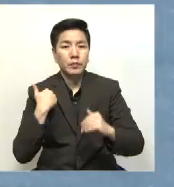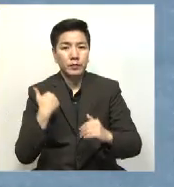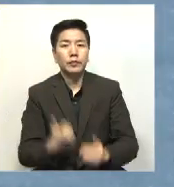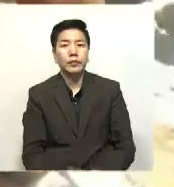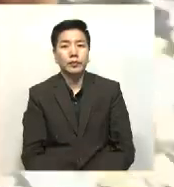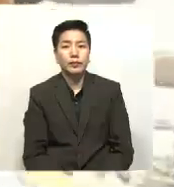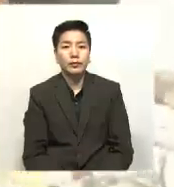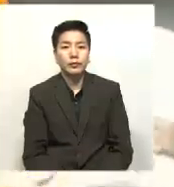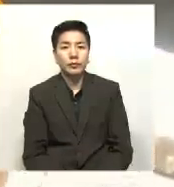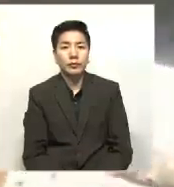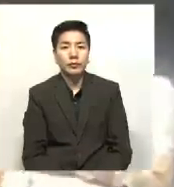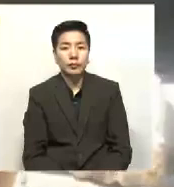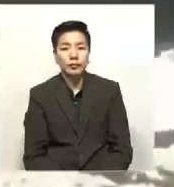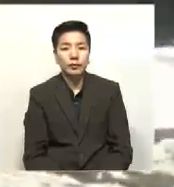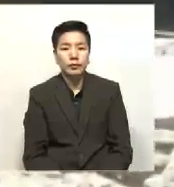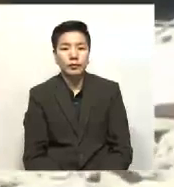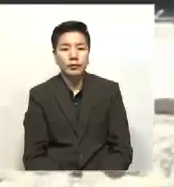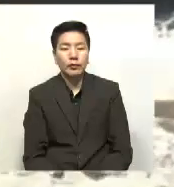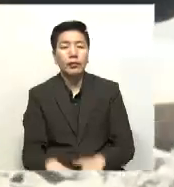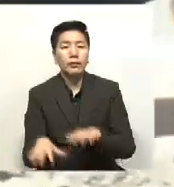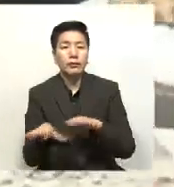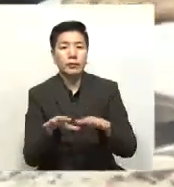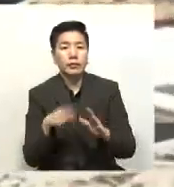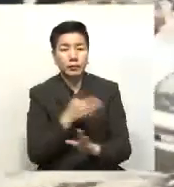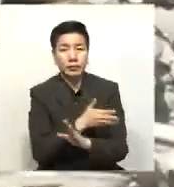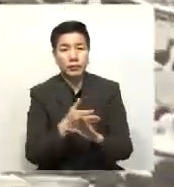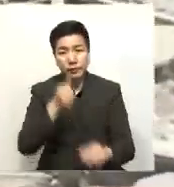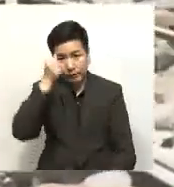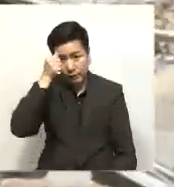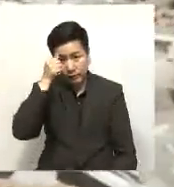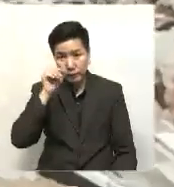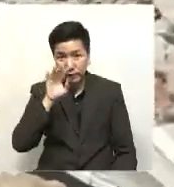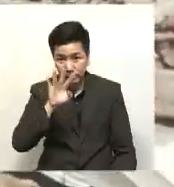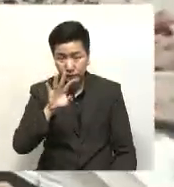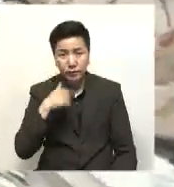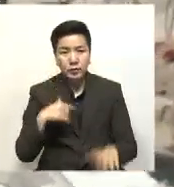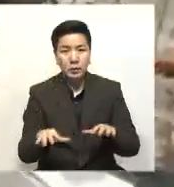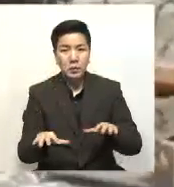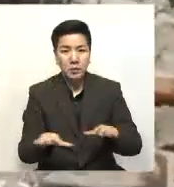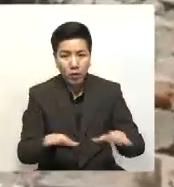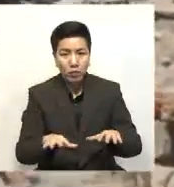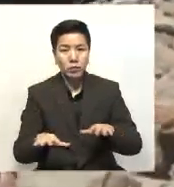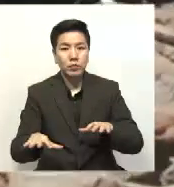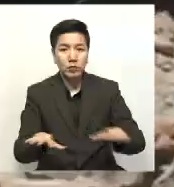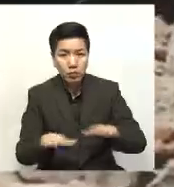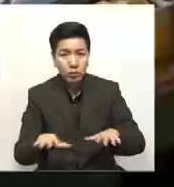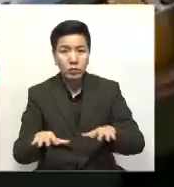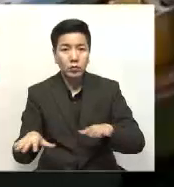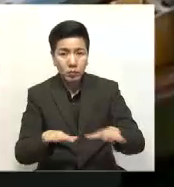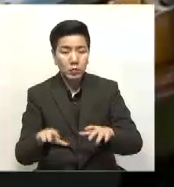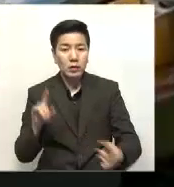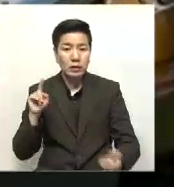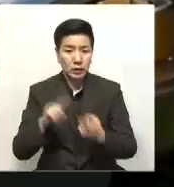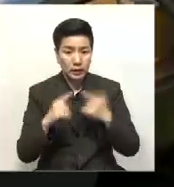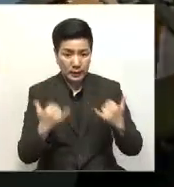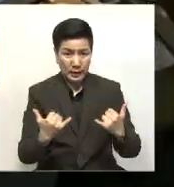ค่ะ ค่ะหลังจากที่แผ่นดินไหวผ่านมา4วันนะคะยังคงเกิด after shock บนเกาะสุราเวสีจนถึงขณะ